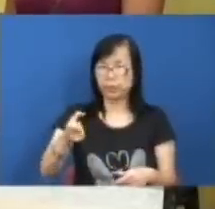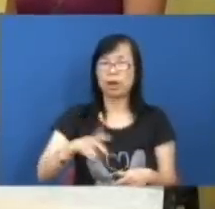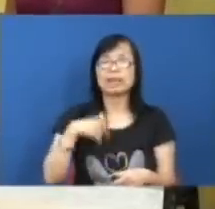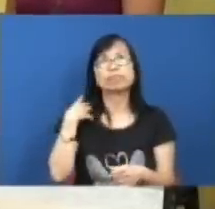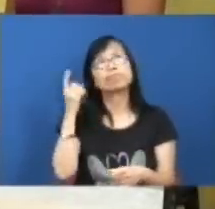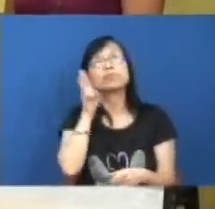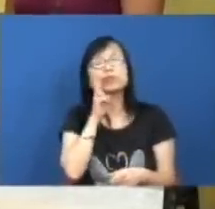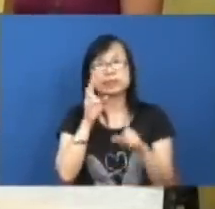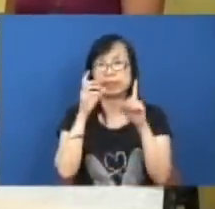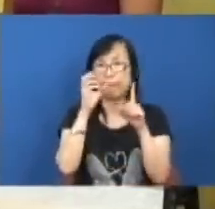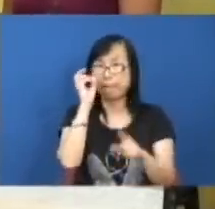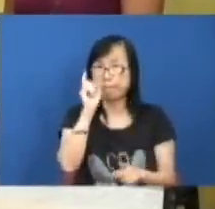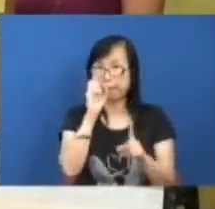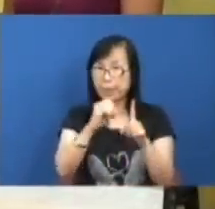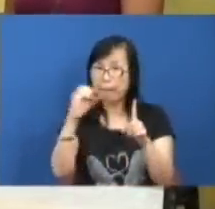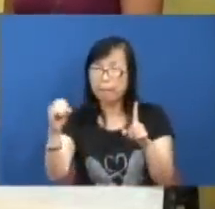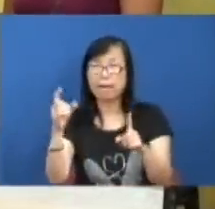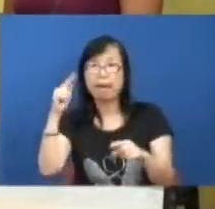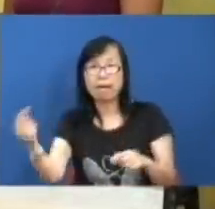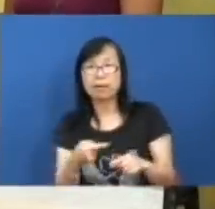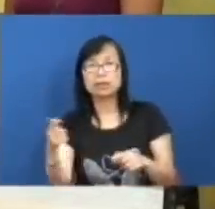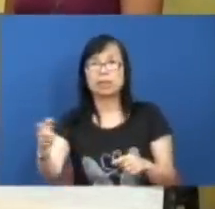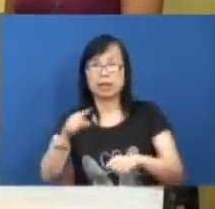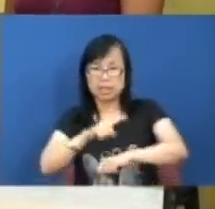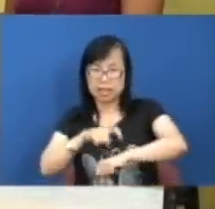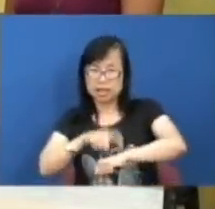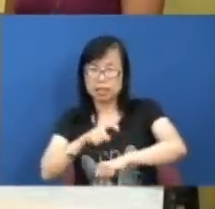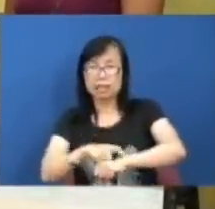的工程就慳翻50萬，同埋個時間方面咧都會可以